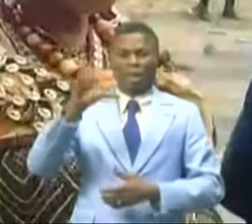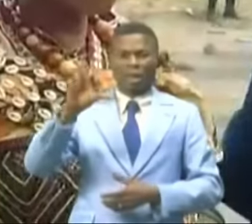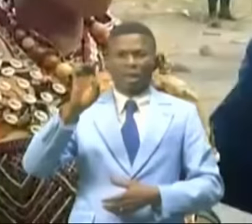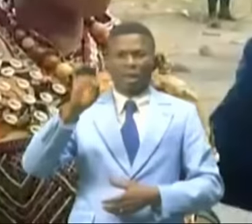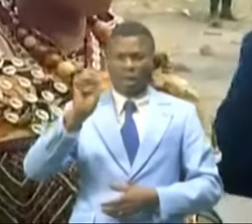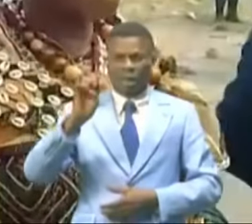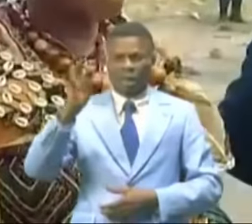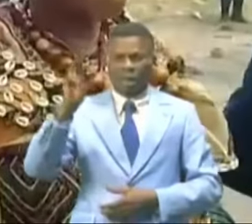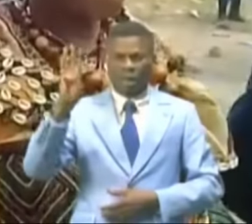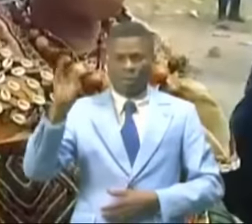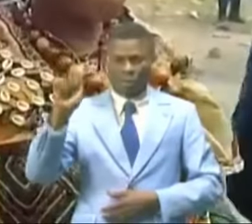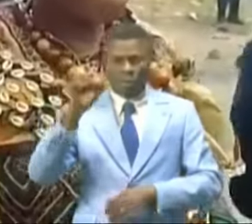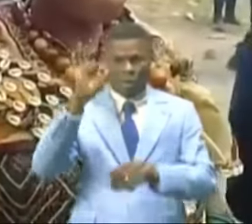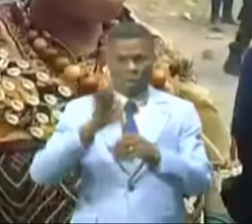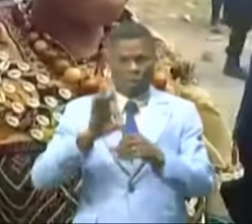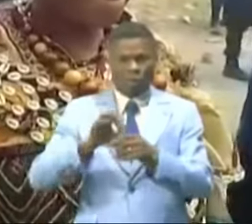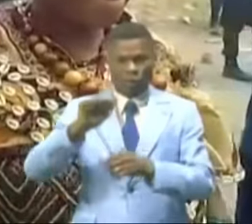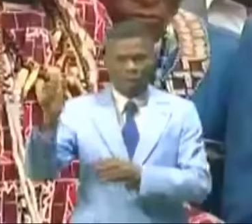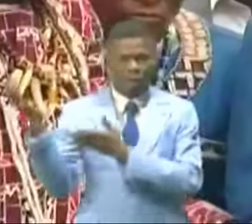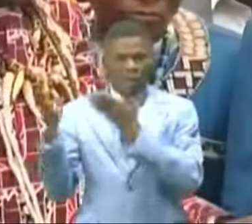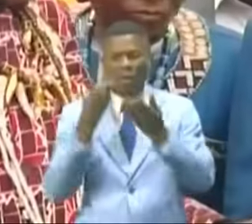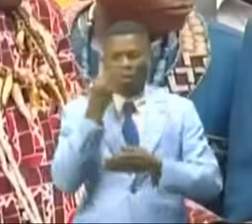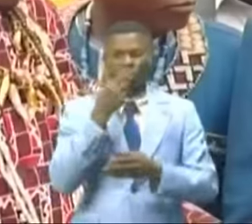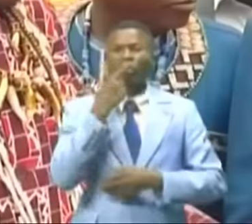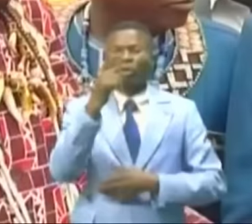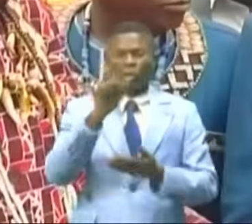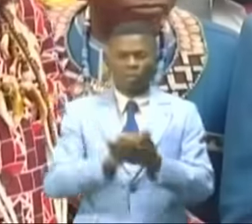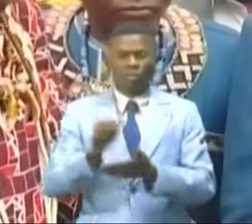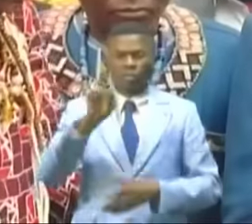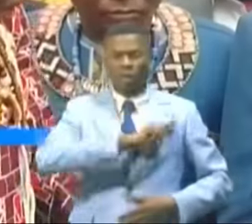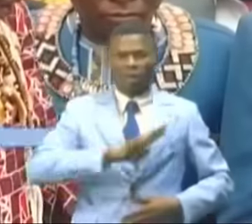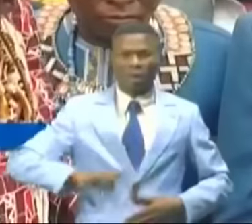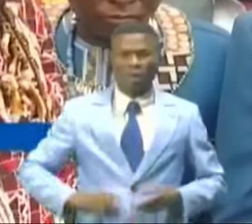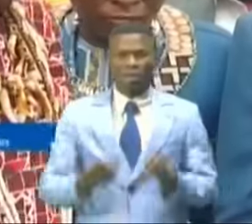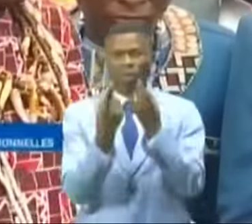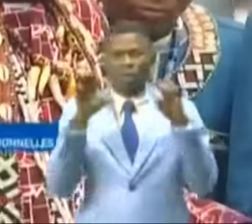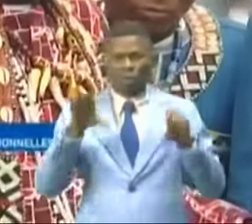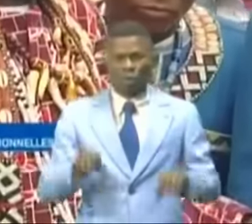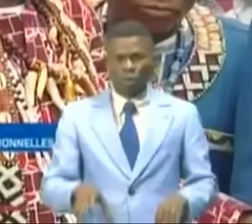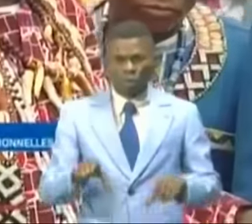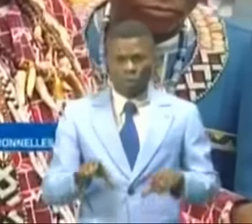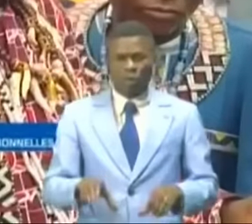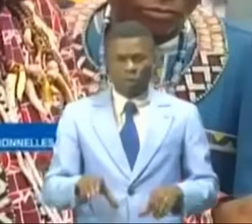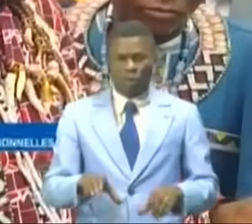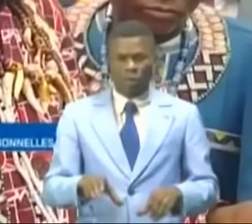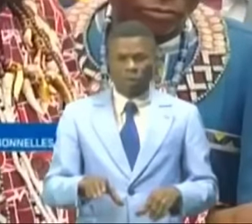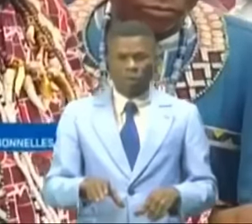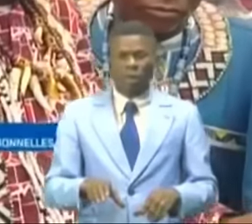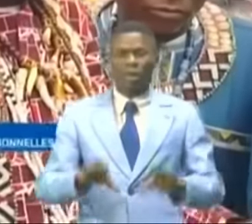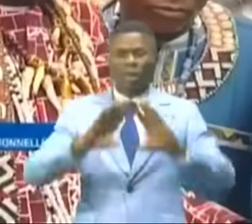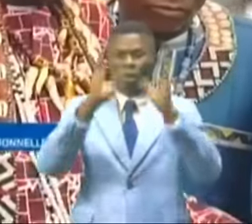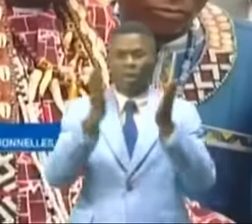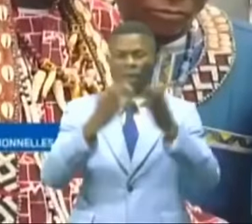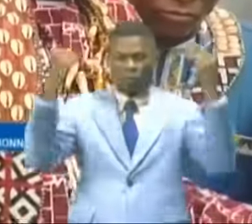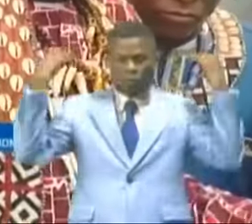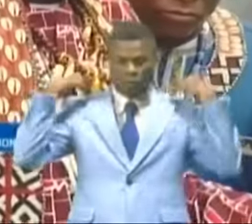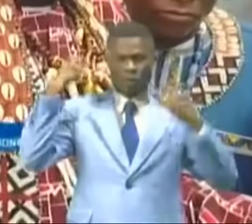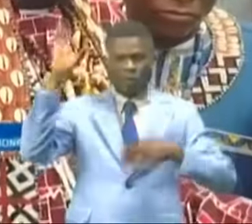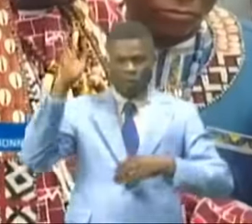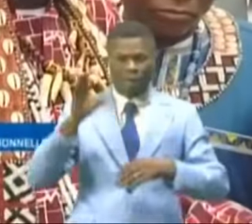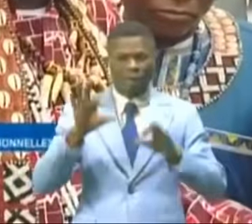et lu par leur porte-parole, est clair. La République démocratique du Congo et ses autorités traditionnelles et